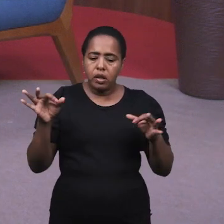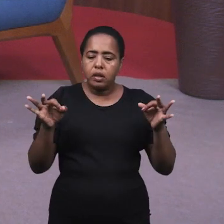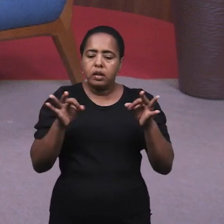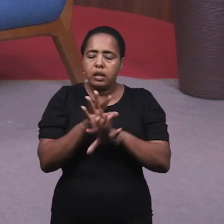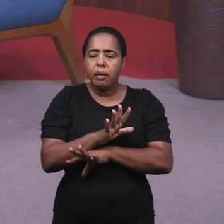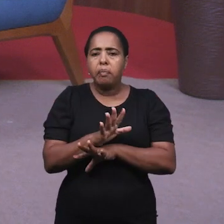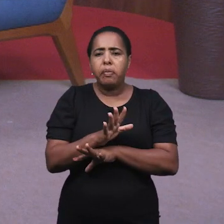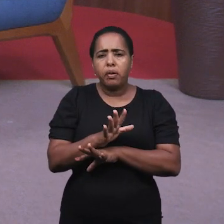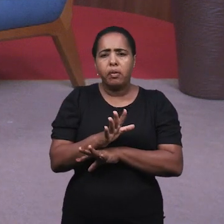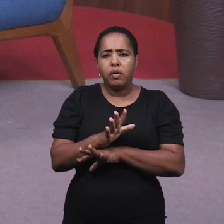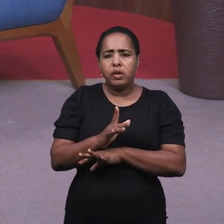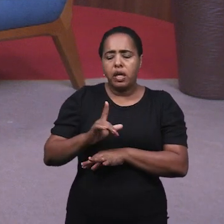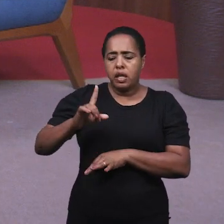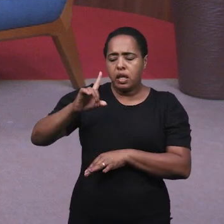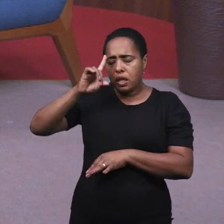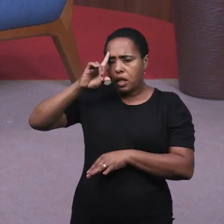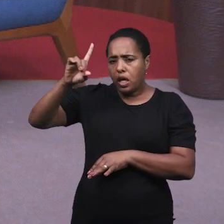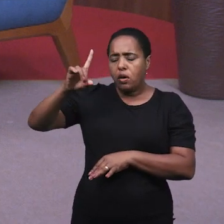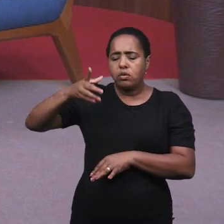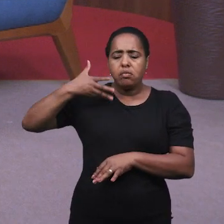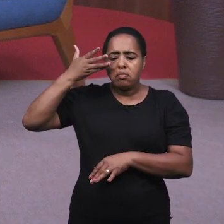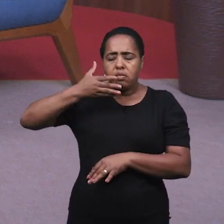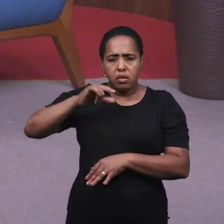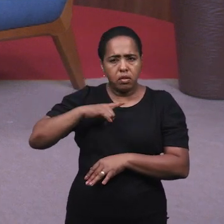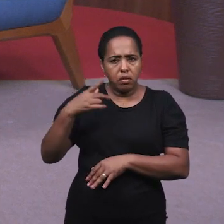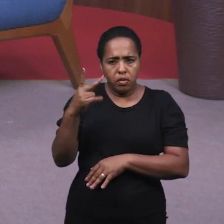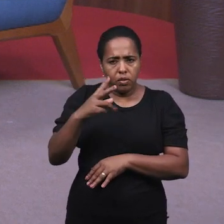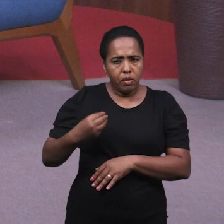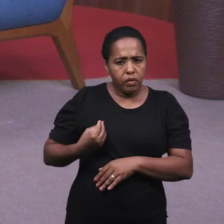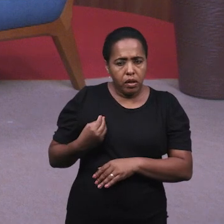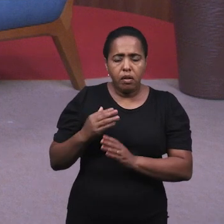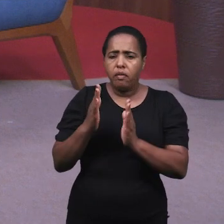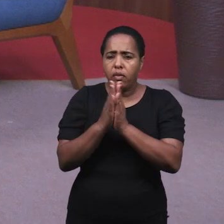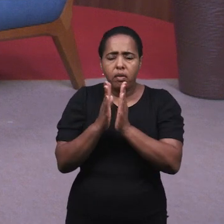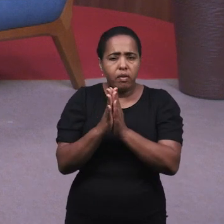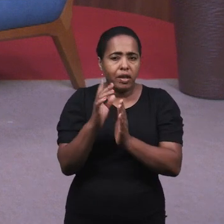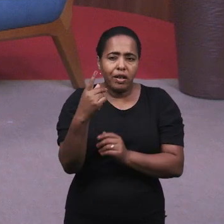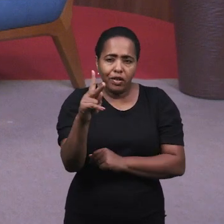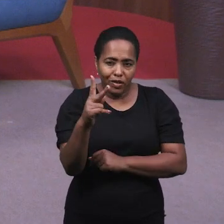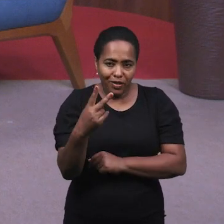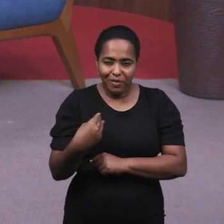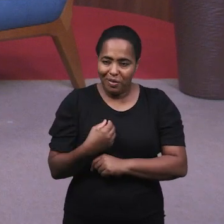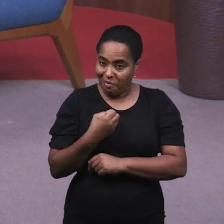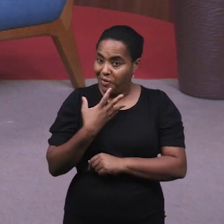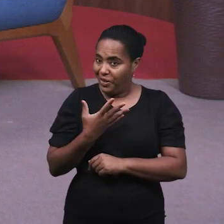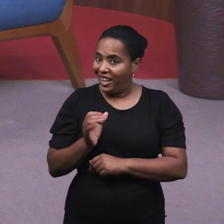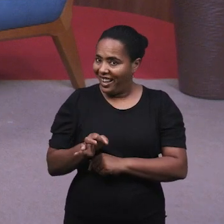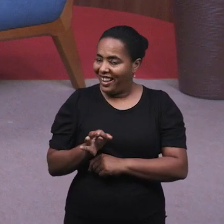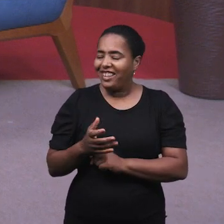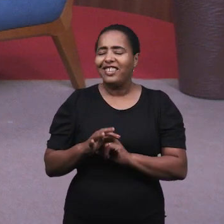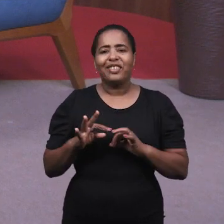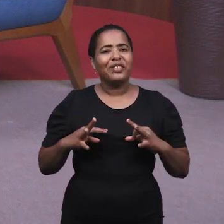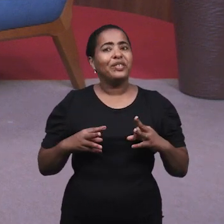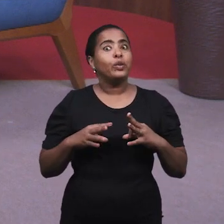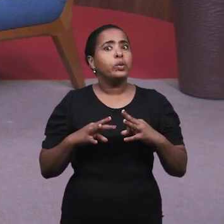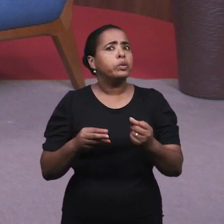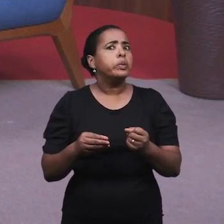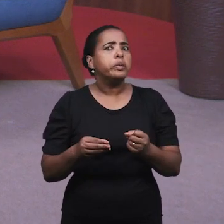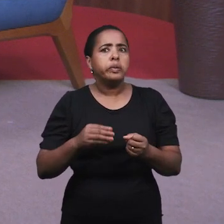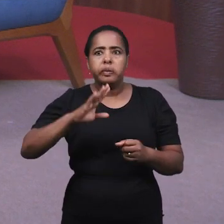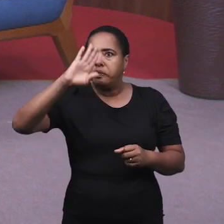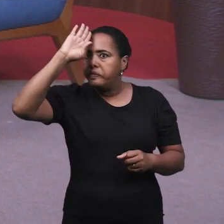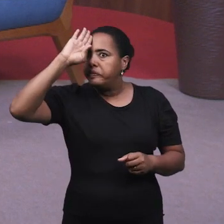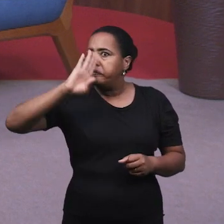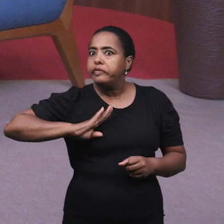vous répondre va transmettre une parole de la part de Dieu pour votre vie, va prier pour vous. Regardez quelle bonne chose. Et tout cela